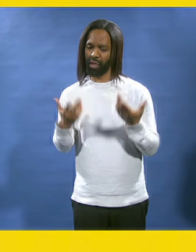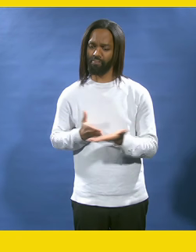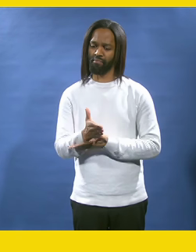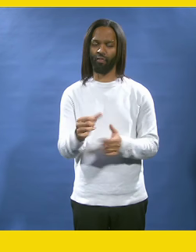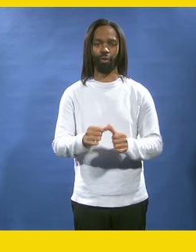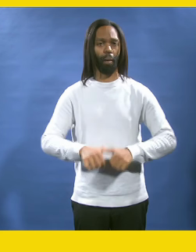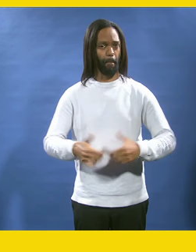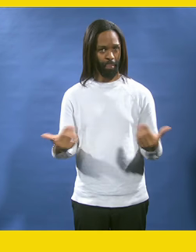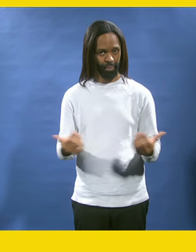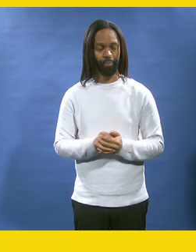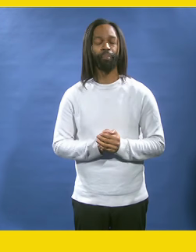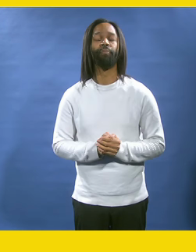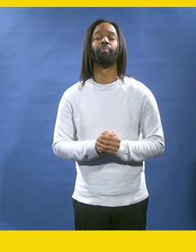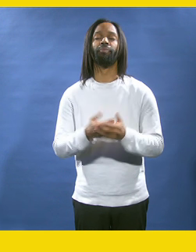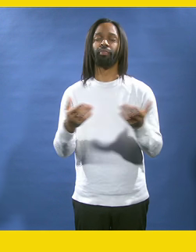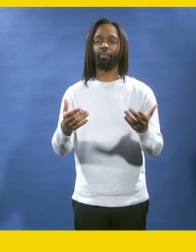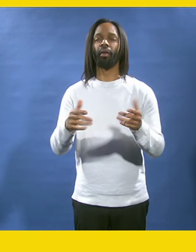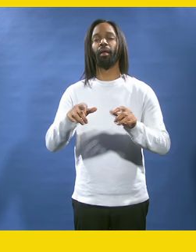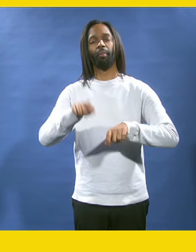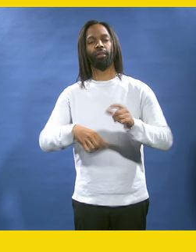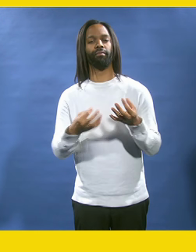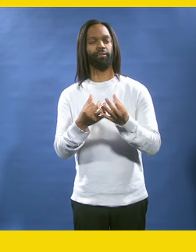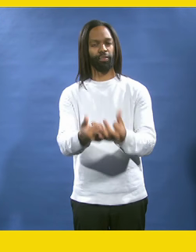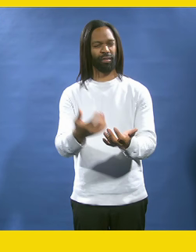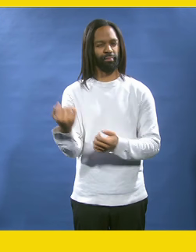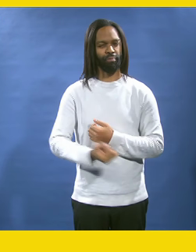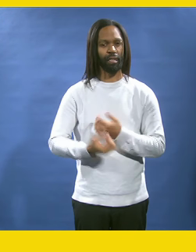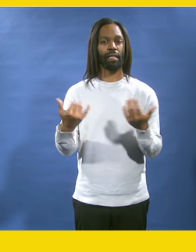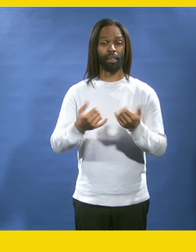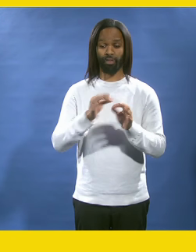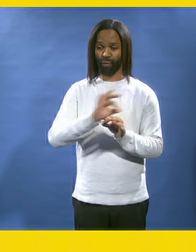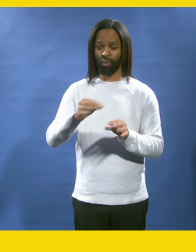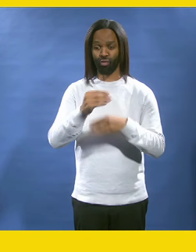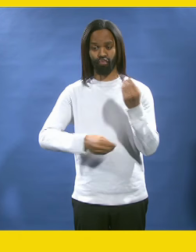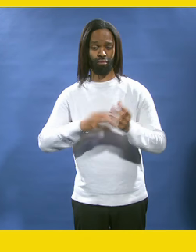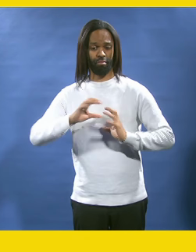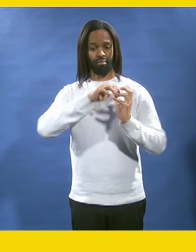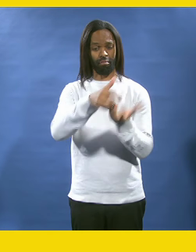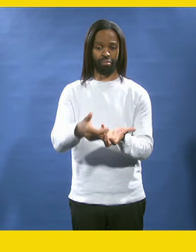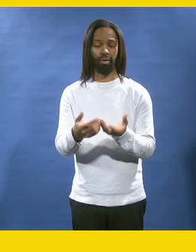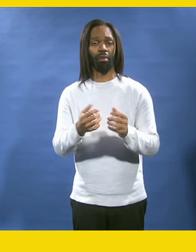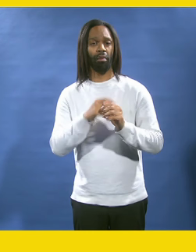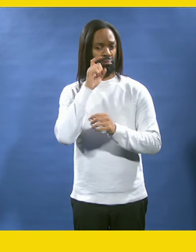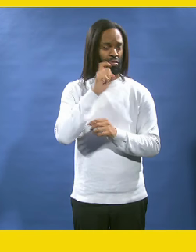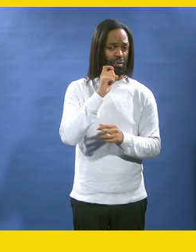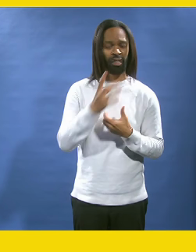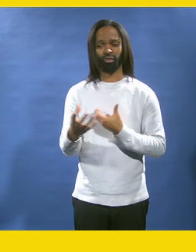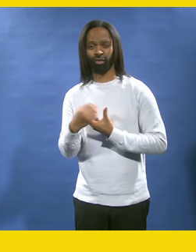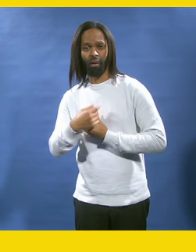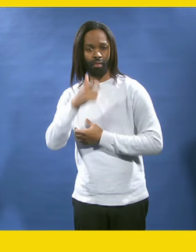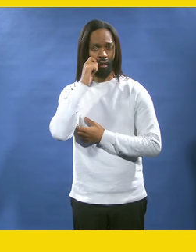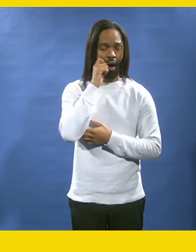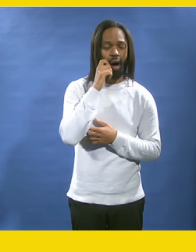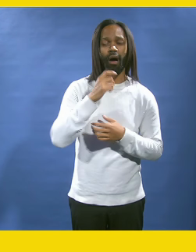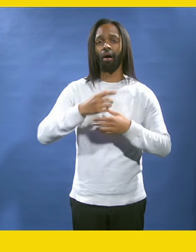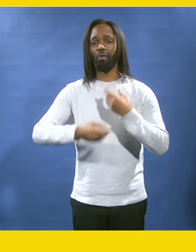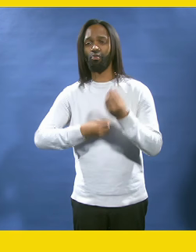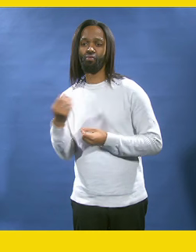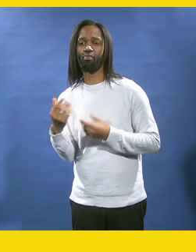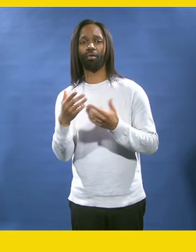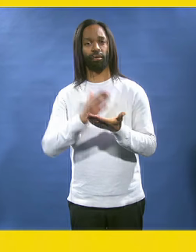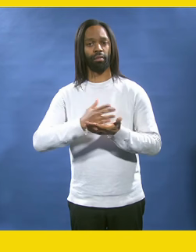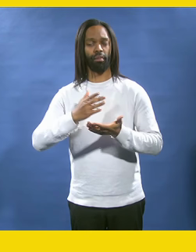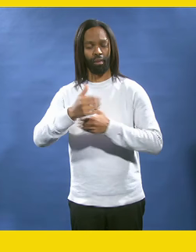actions de protection des plus vulnérables en France, à l'international, sans distinction de sexe, de genre, de race, de classe et